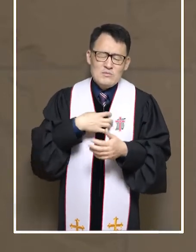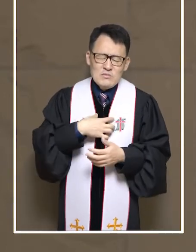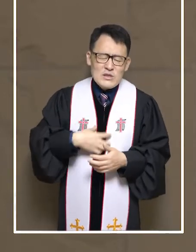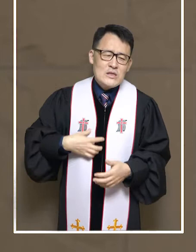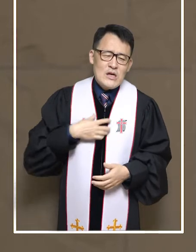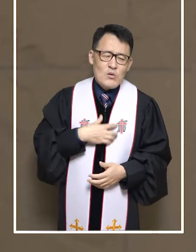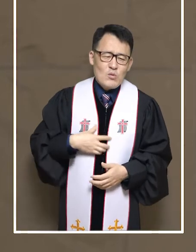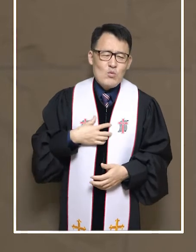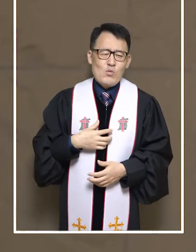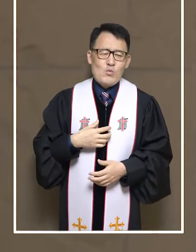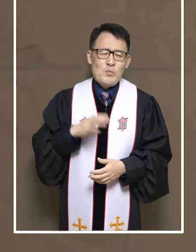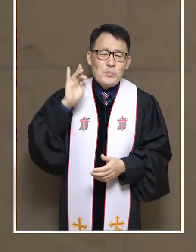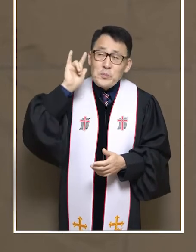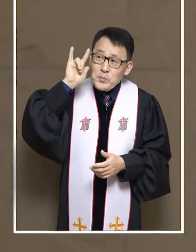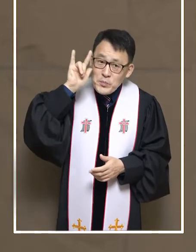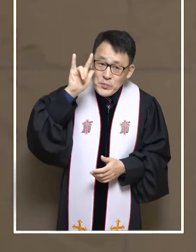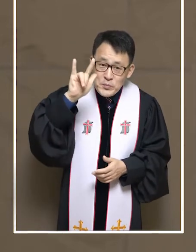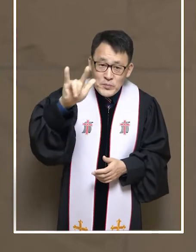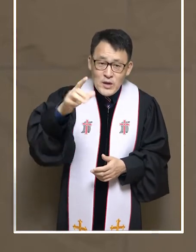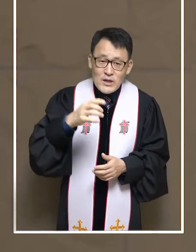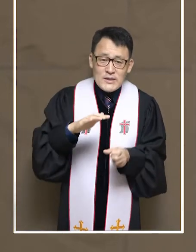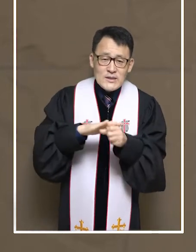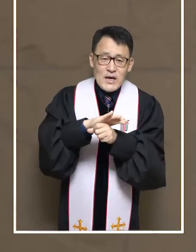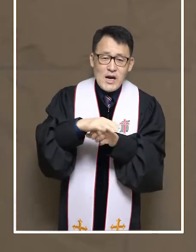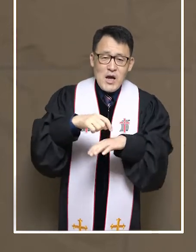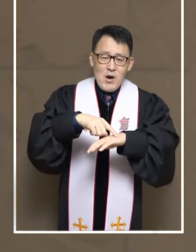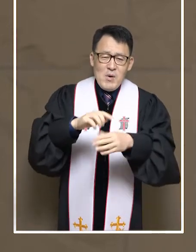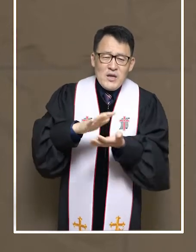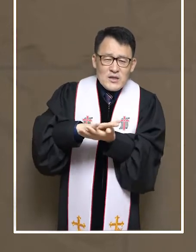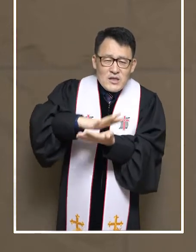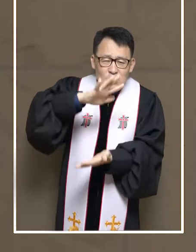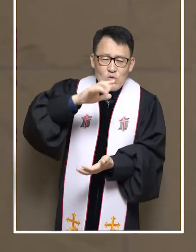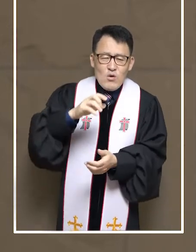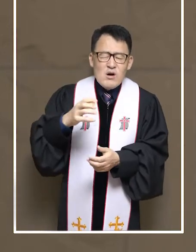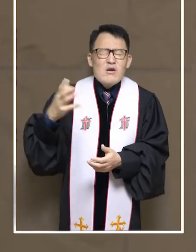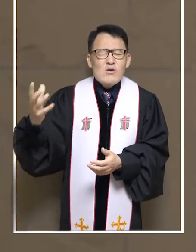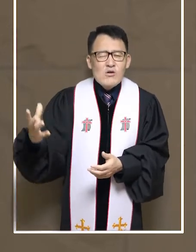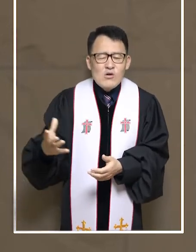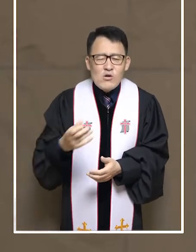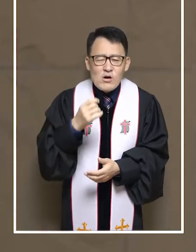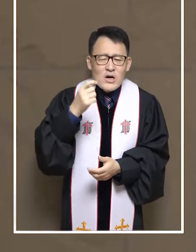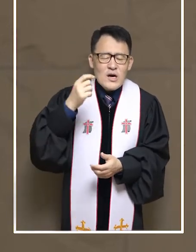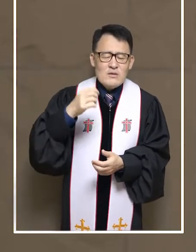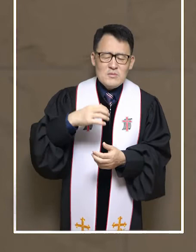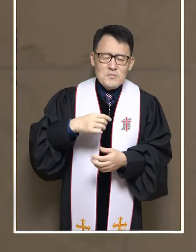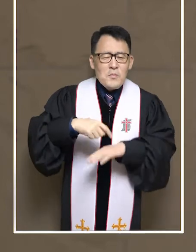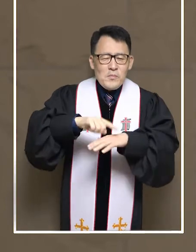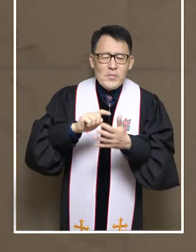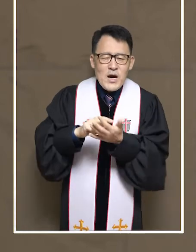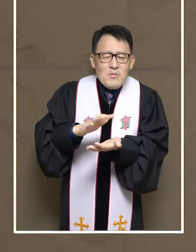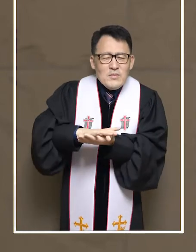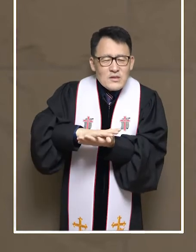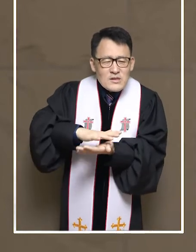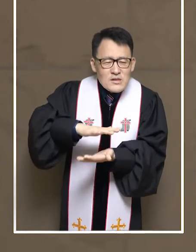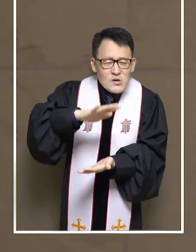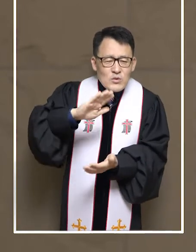설레고 미래에 대한 꿈이 살아나고 어떤 열기가 느껴지고 거룩한 흥분을 느끼게